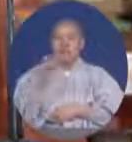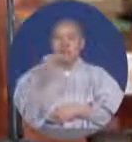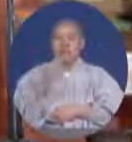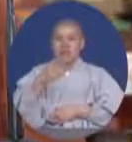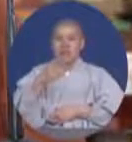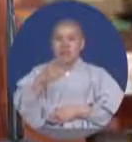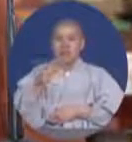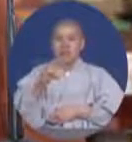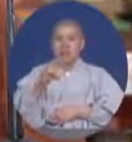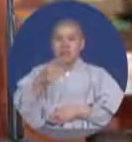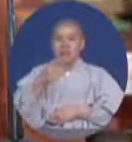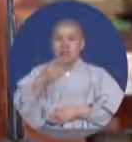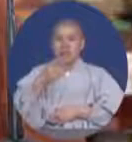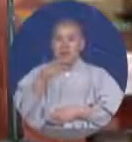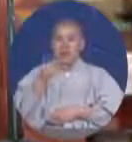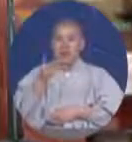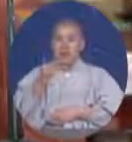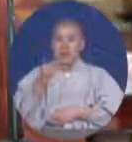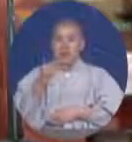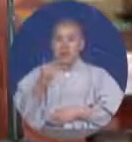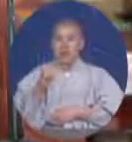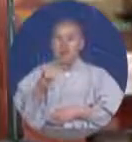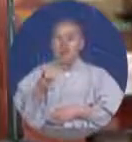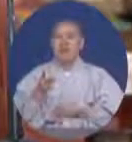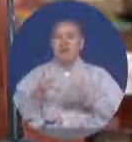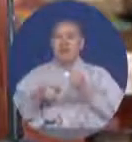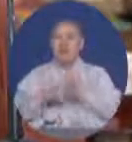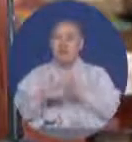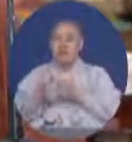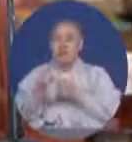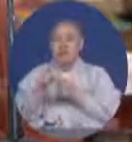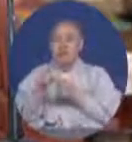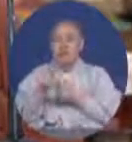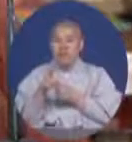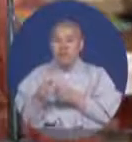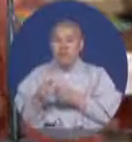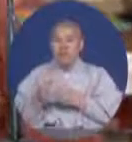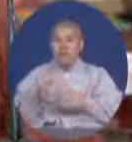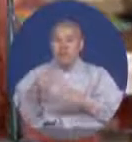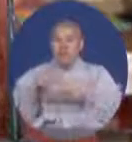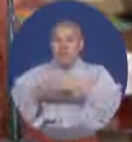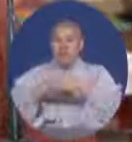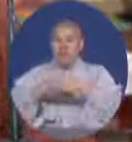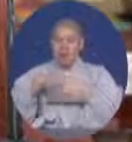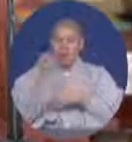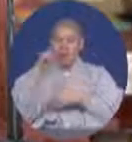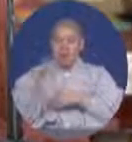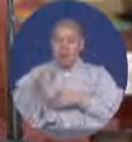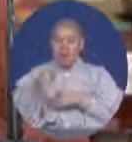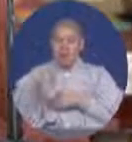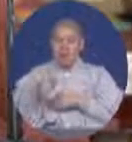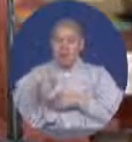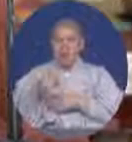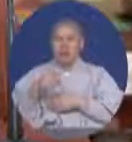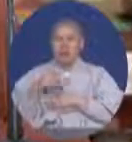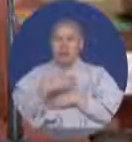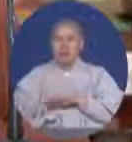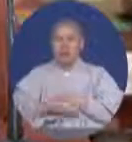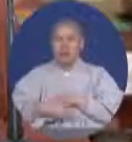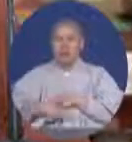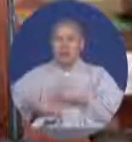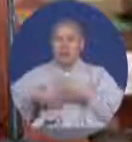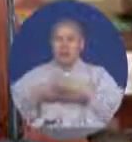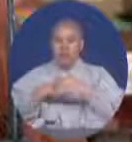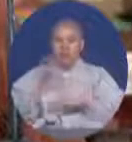실상예가 있어요. 실상예. 실상예라는 것은 안과 밖 나나 부처님이나 내 몸 안이나 내